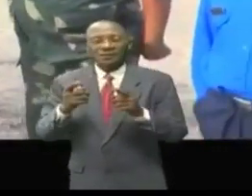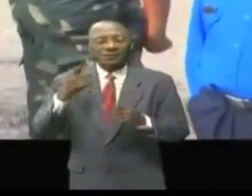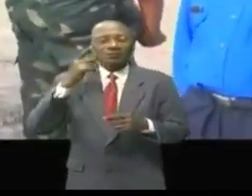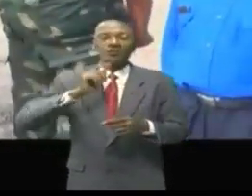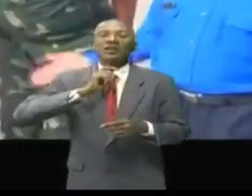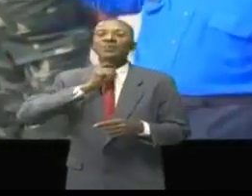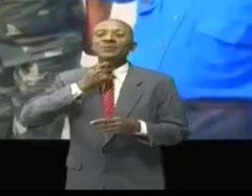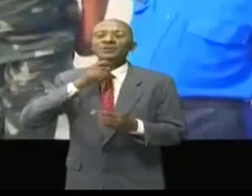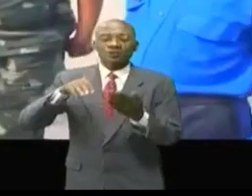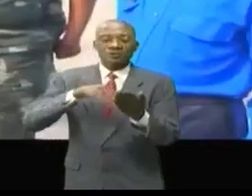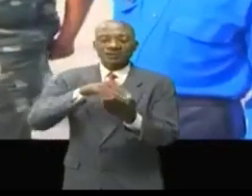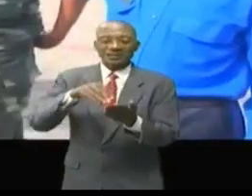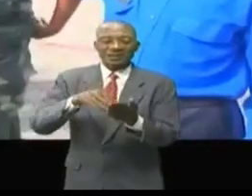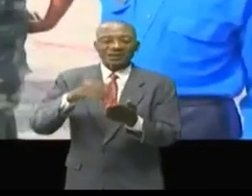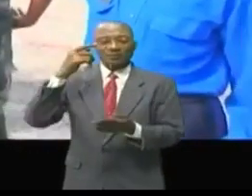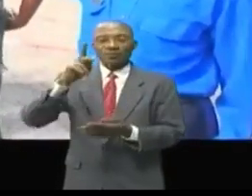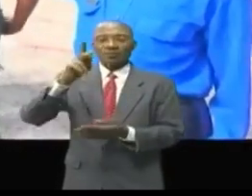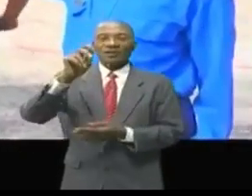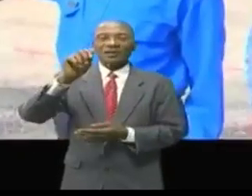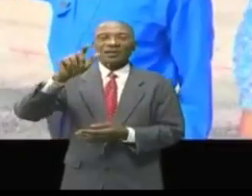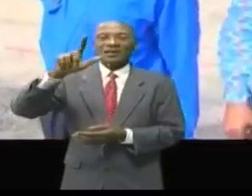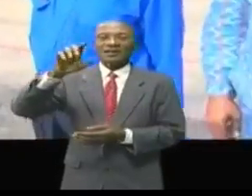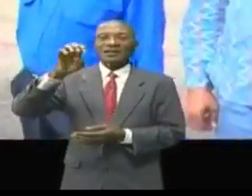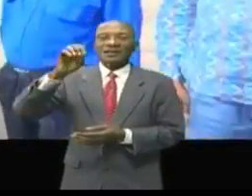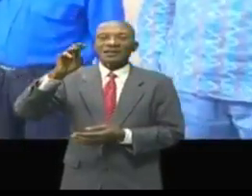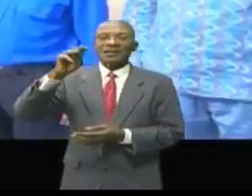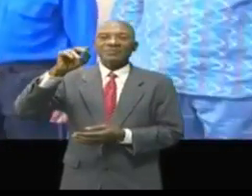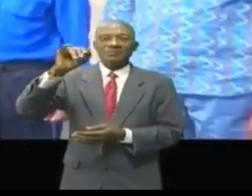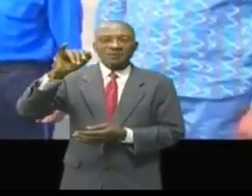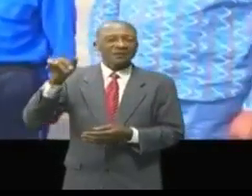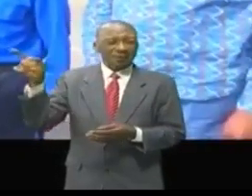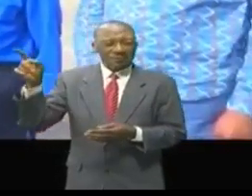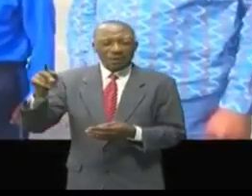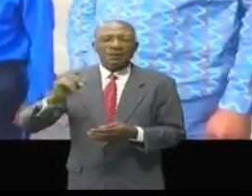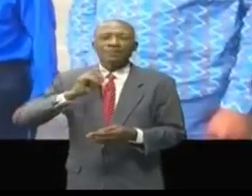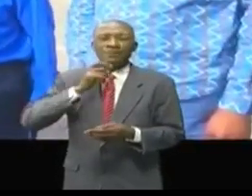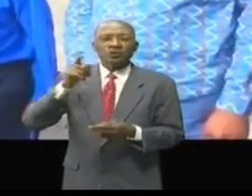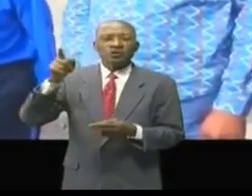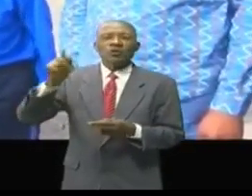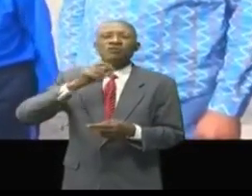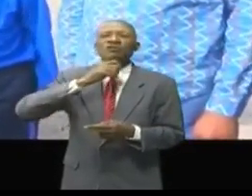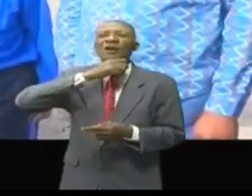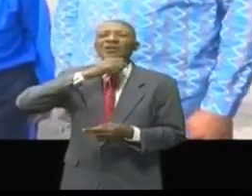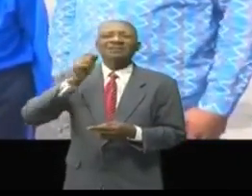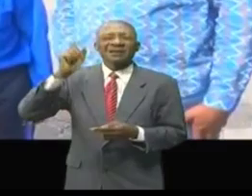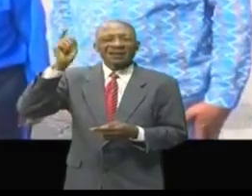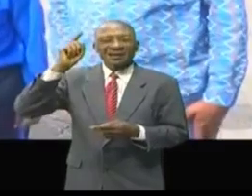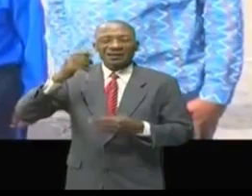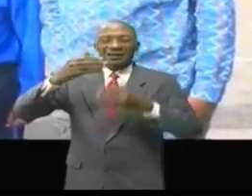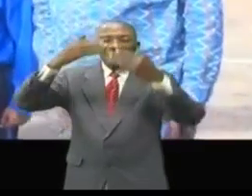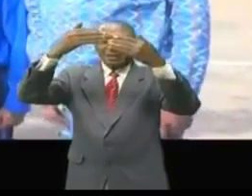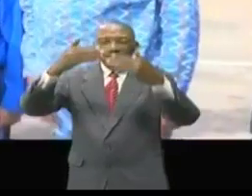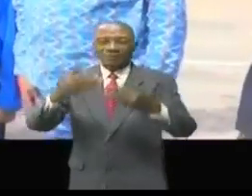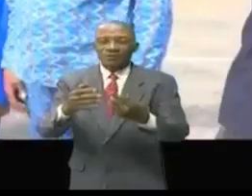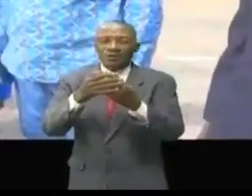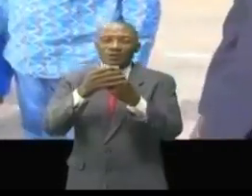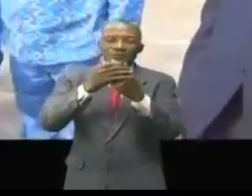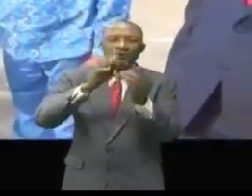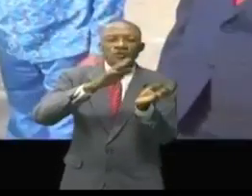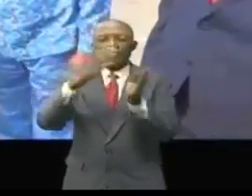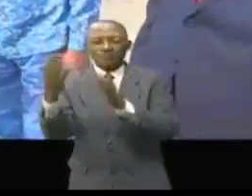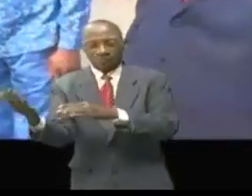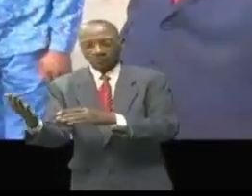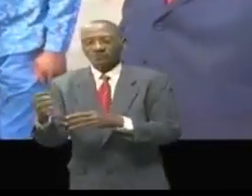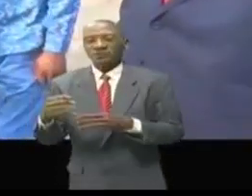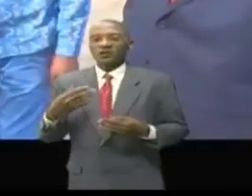Kalemi, surpeuplée de ses pensionnaires qui ont dépassé de loin sa capacité d'accueil initiale, raison de sa rencontre avec le ministre d'État